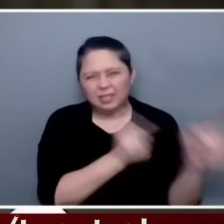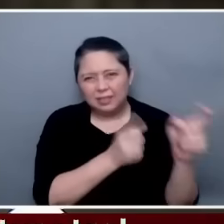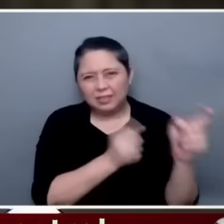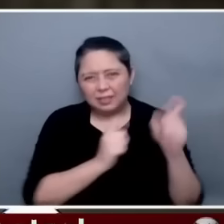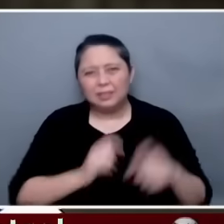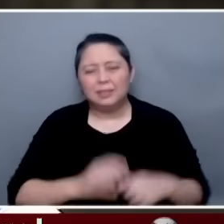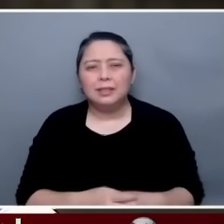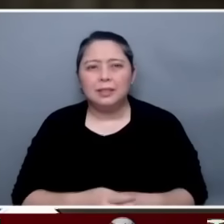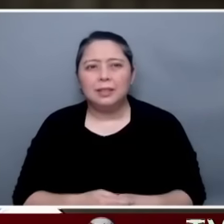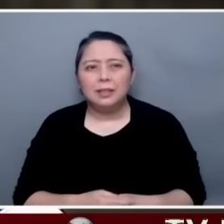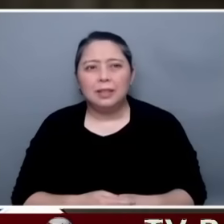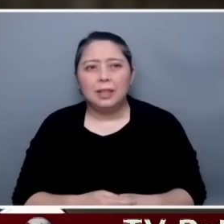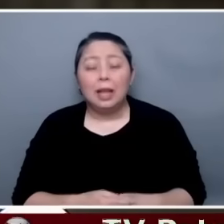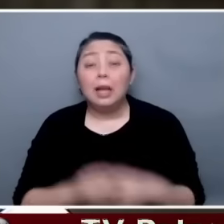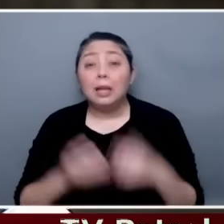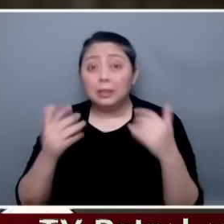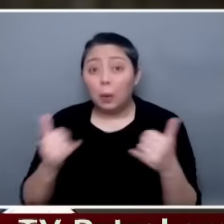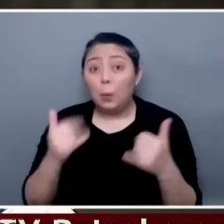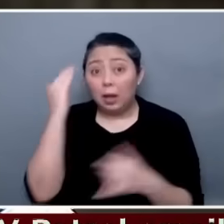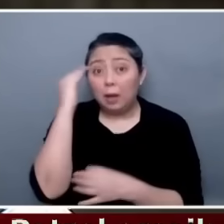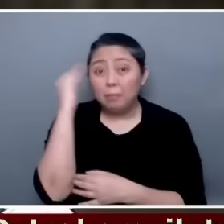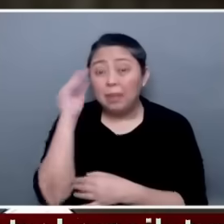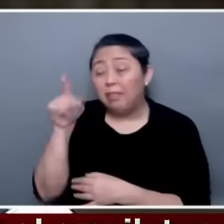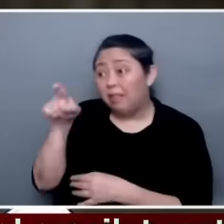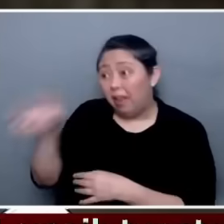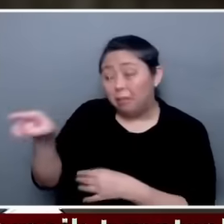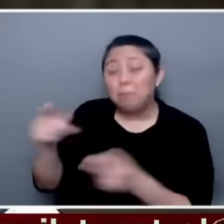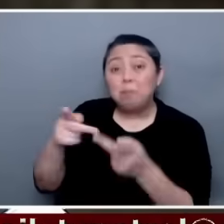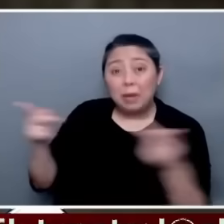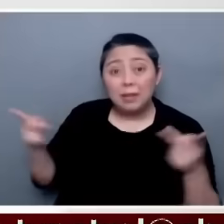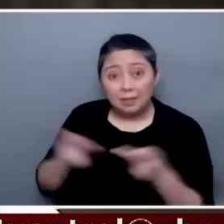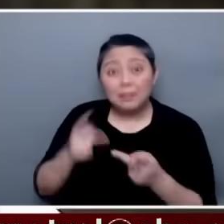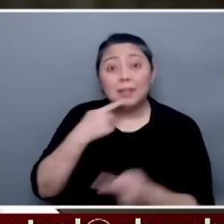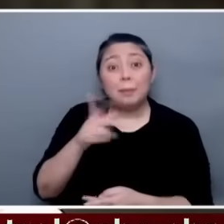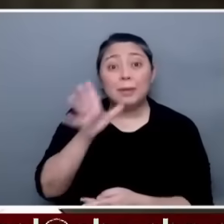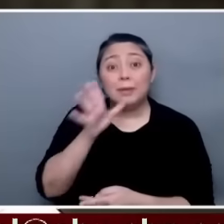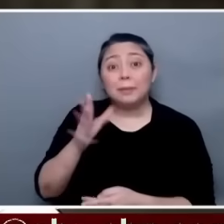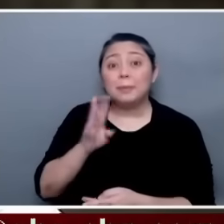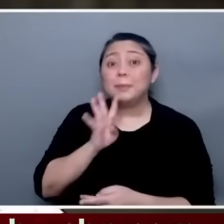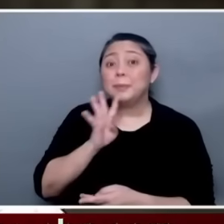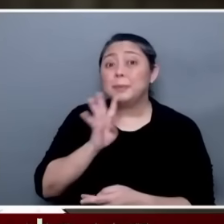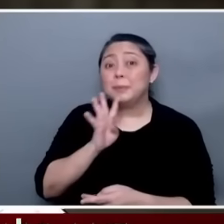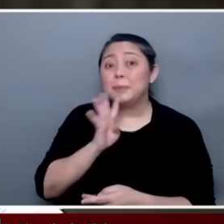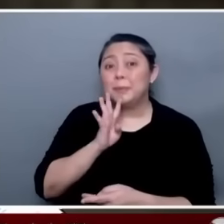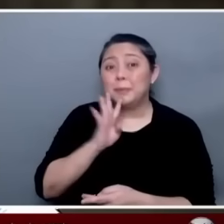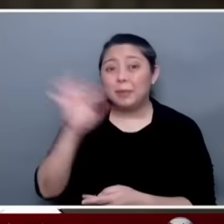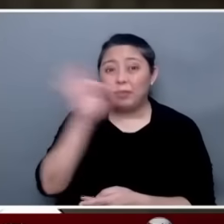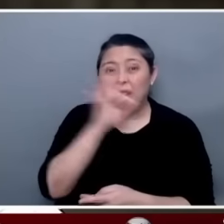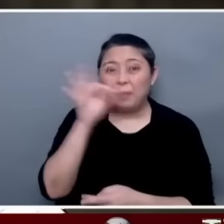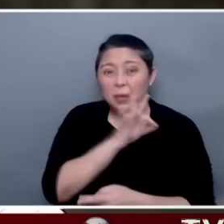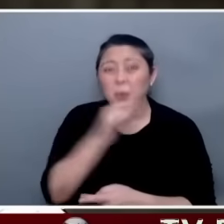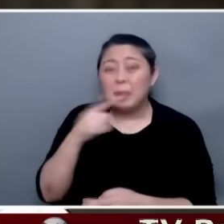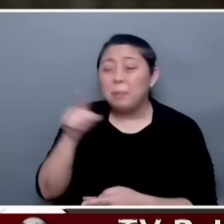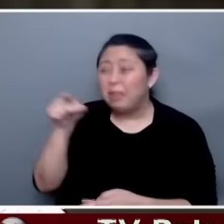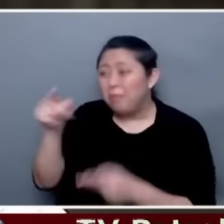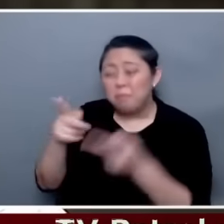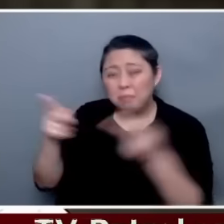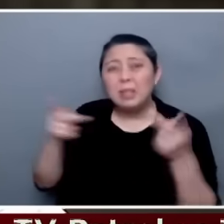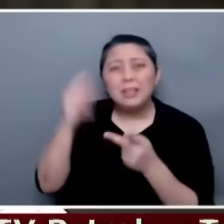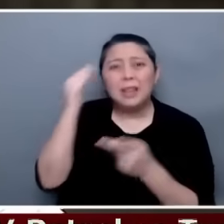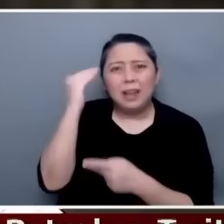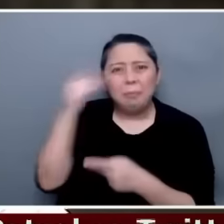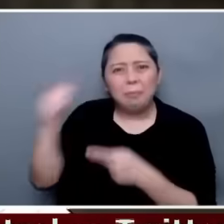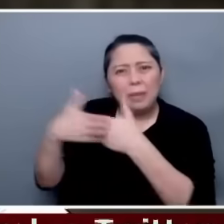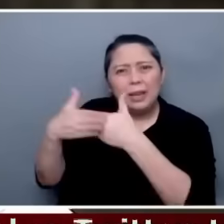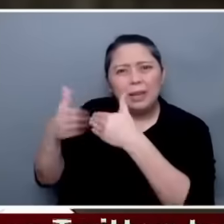ng Pag-asa kasi napakalapit po sa atin eh. Abot ng maliliit na bangka. Limitado na, hindi na kayo makapunta doon kasi nandyan yung mga barko